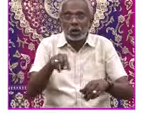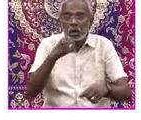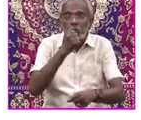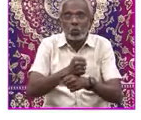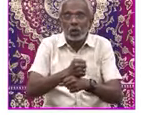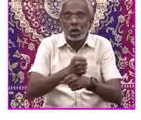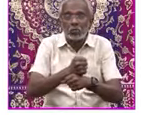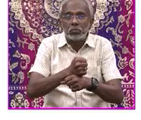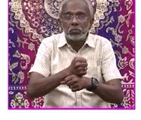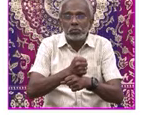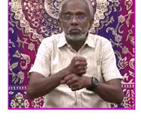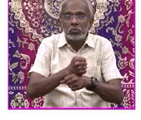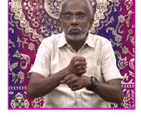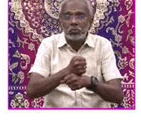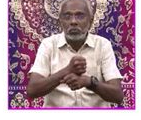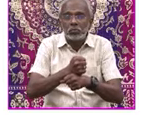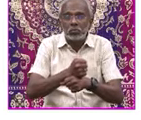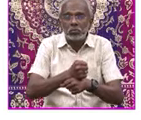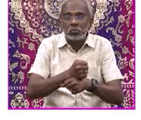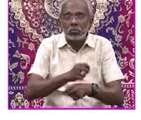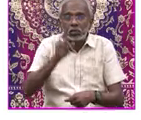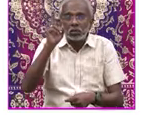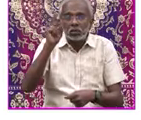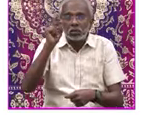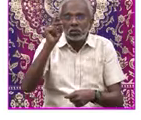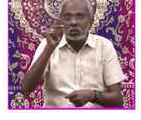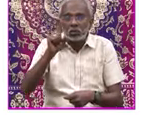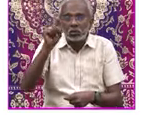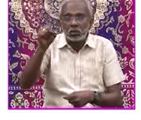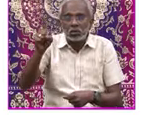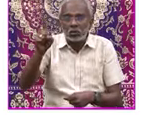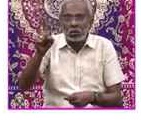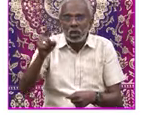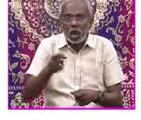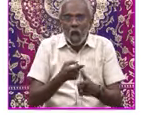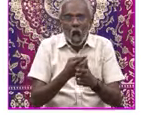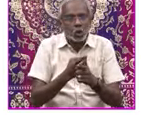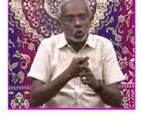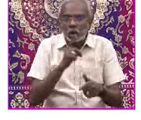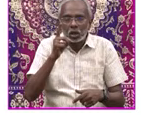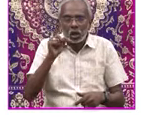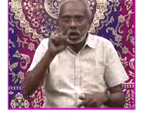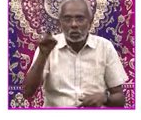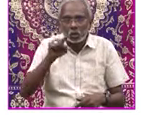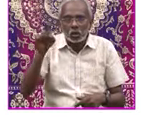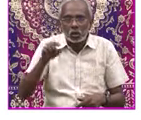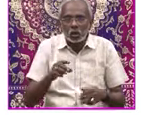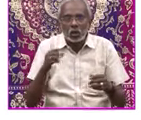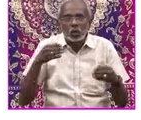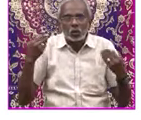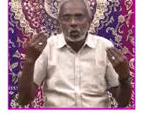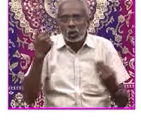நூல். மொத்தம் இரண்டு பரணி இலக்கியங்கள் தான். ஒன்று அசோகர் காலத்தில் தோன்றியது, இன்னொன்று சோழர் காலத்தில்